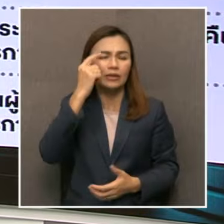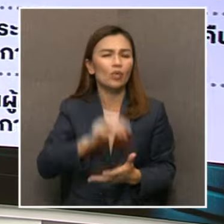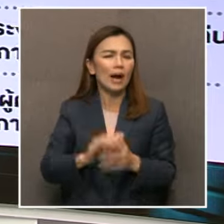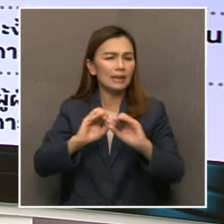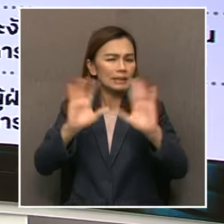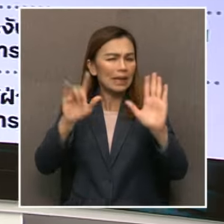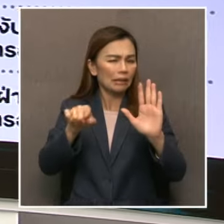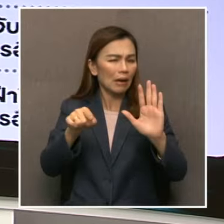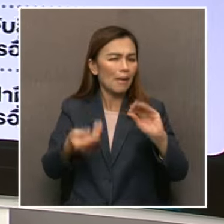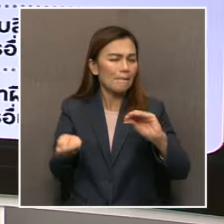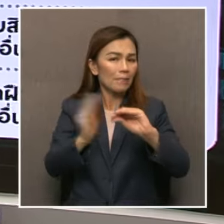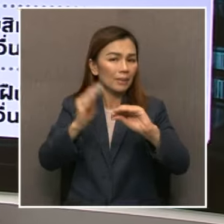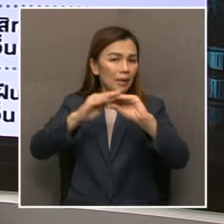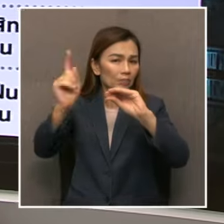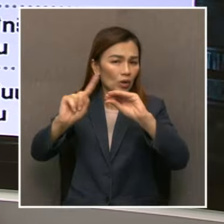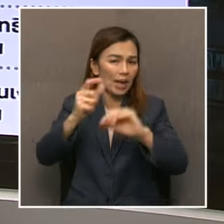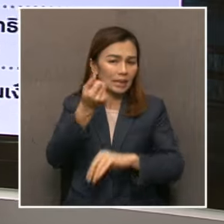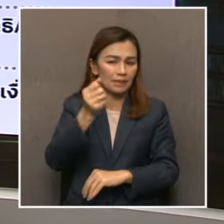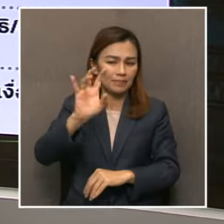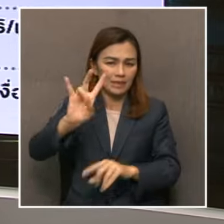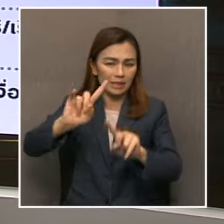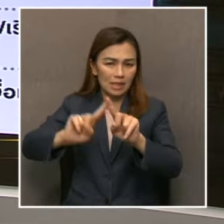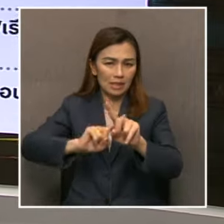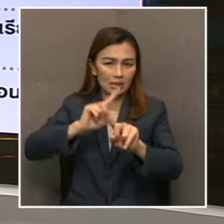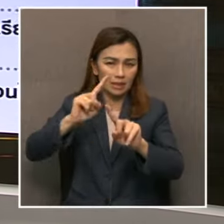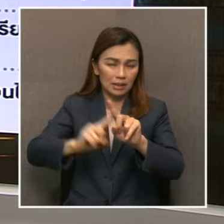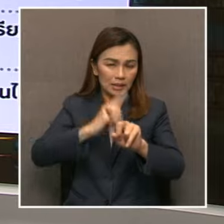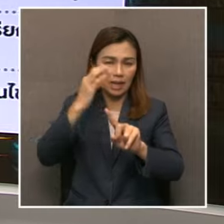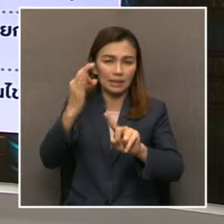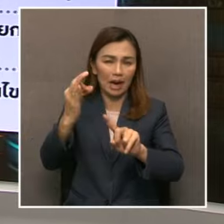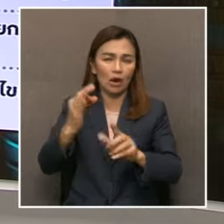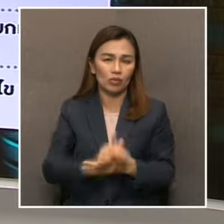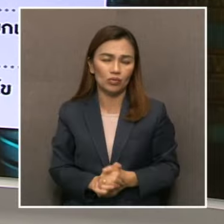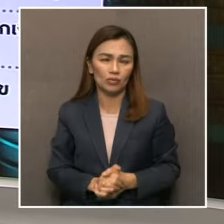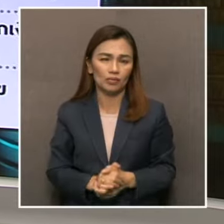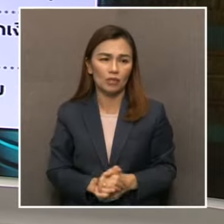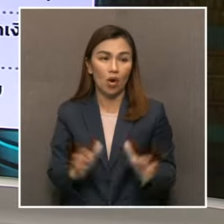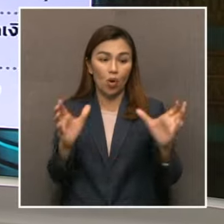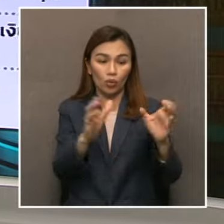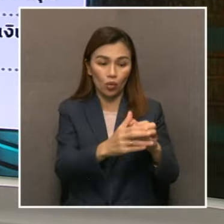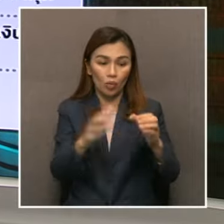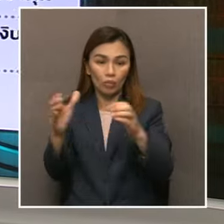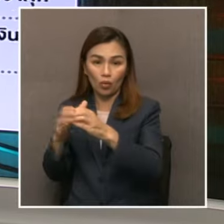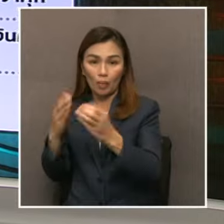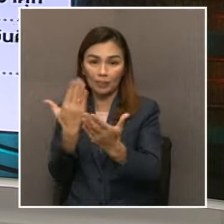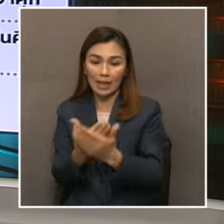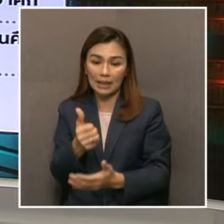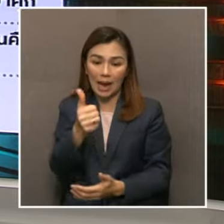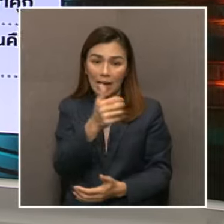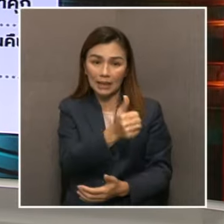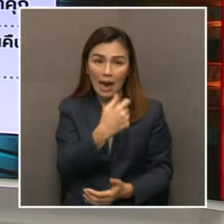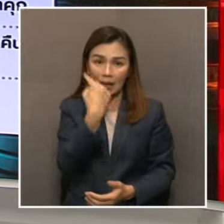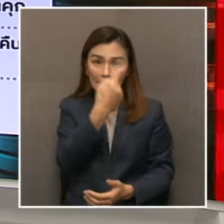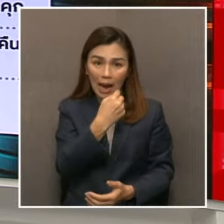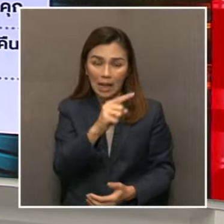มากขึ้นเรื่อยๆนะครับในวันที่17กันยายนนี้ซึ่งเรามาทวนกันหน่อยนะครับว่า2กลุ่มที่จะได้รับการช่วยเหลือเนี่ยมีใครบ้างนั่นเองนะครับกลุ่ม